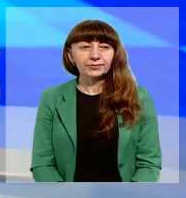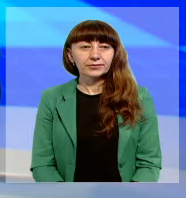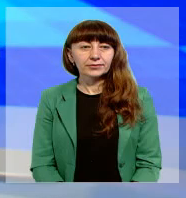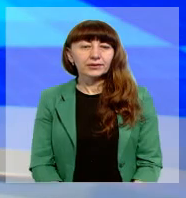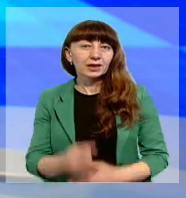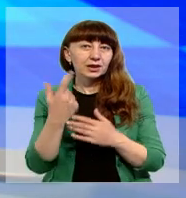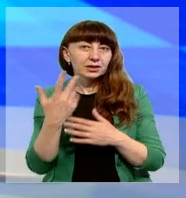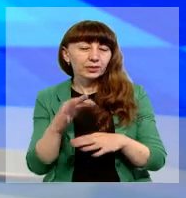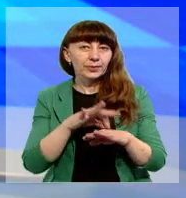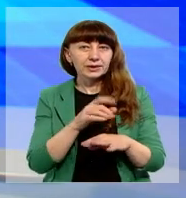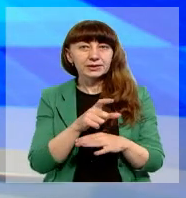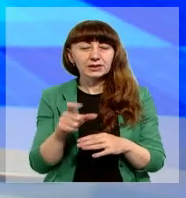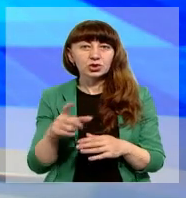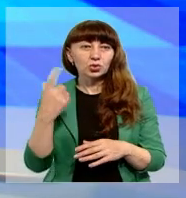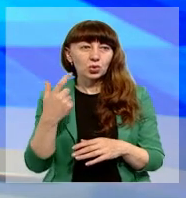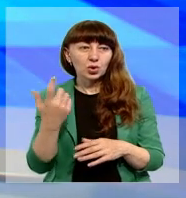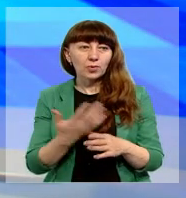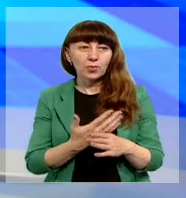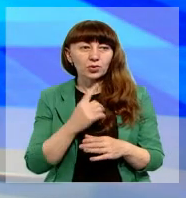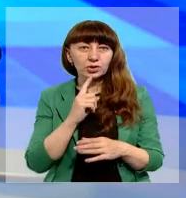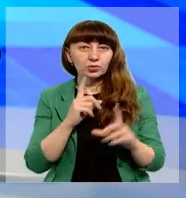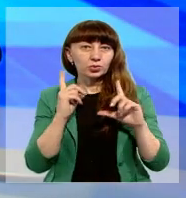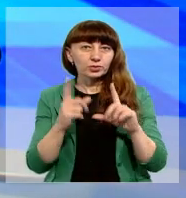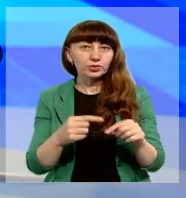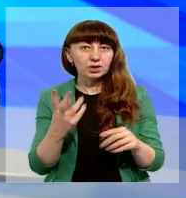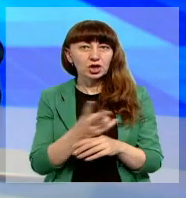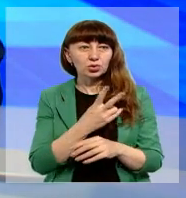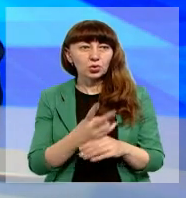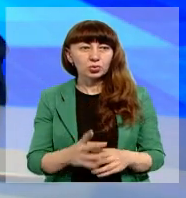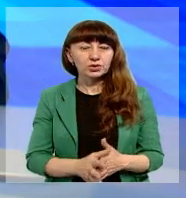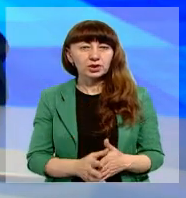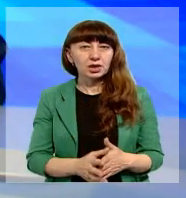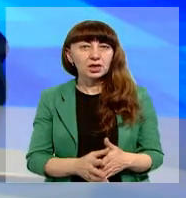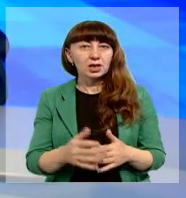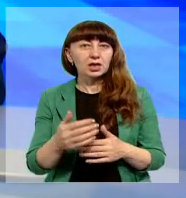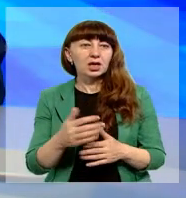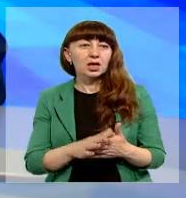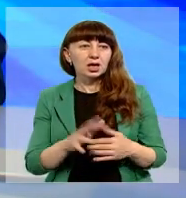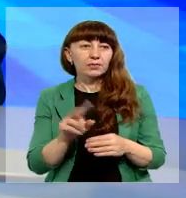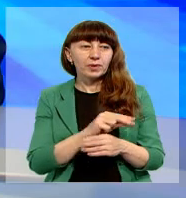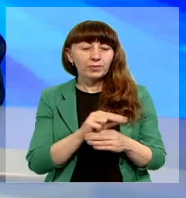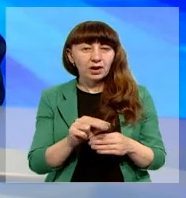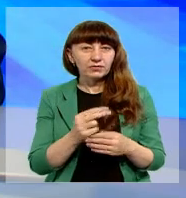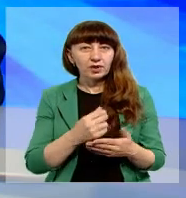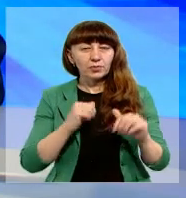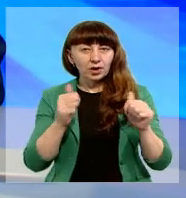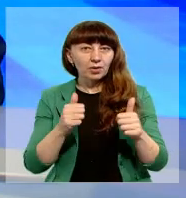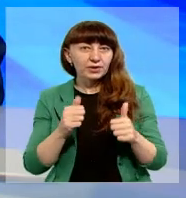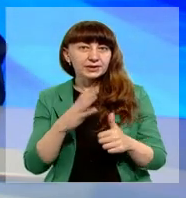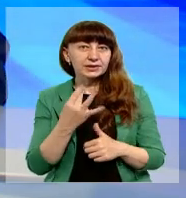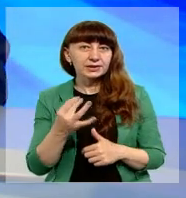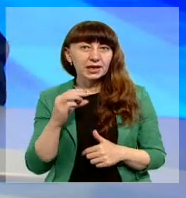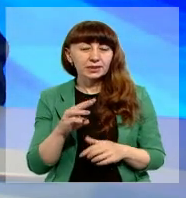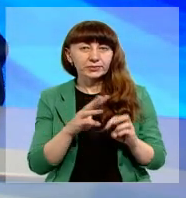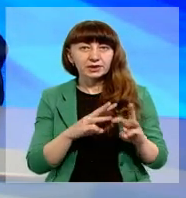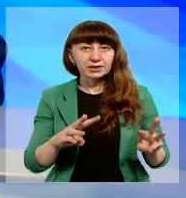К некоторым пациентам скорая помощь не будет приезжать ночью. Соответствующие поправки в приказ были опубликованы на сайте